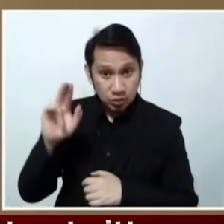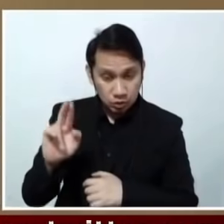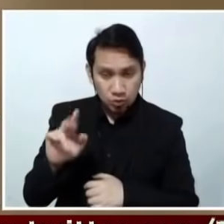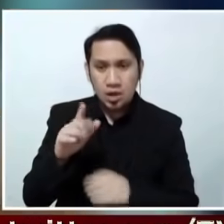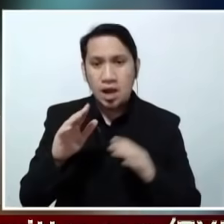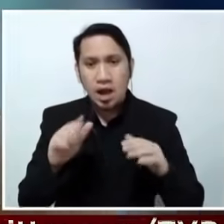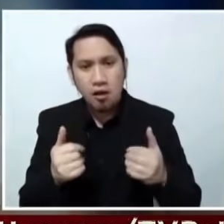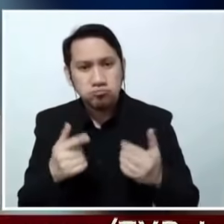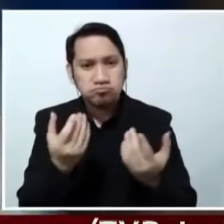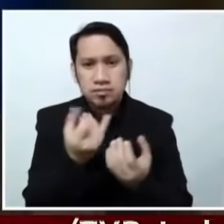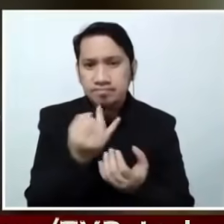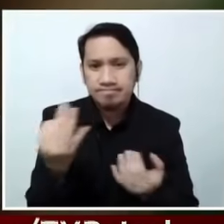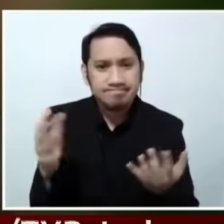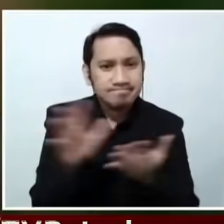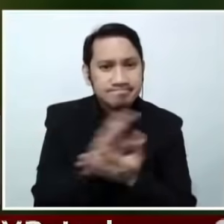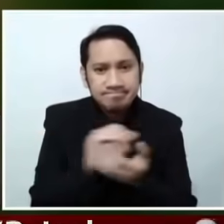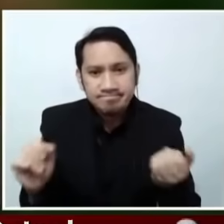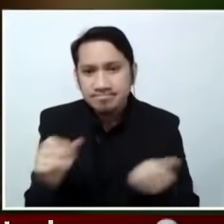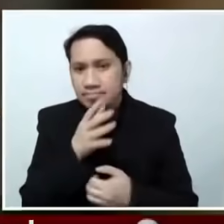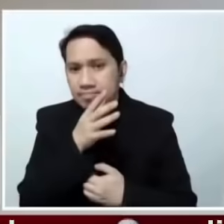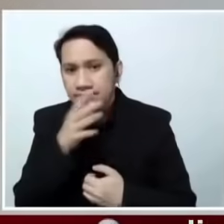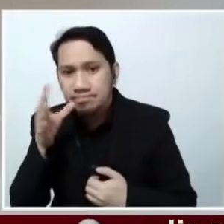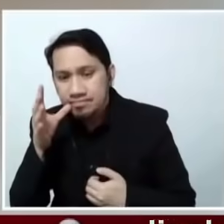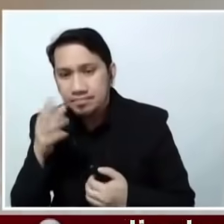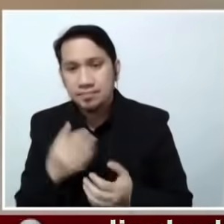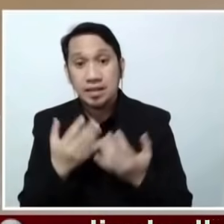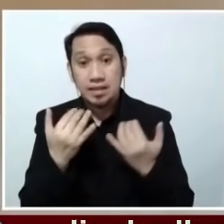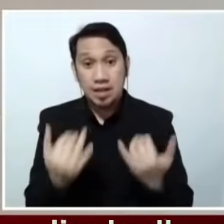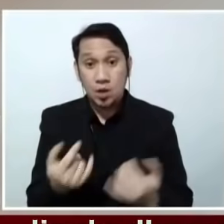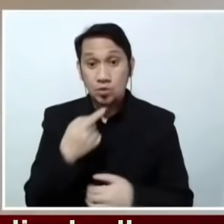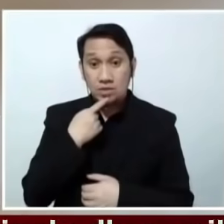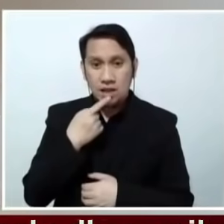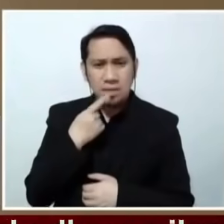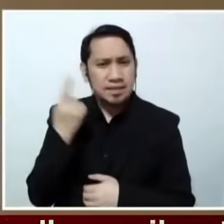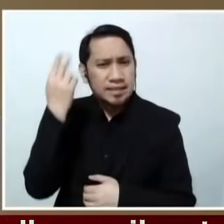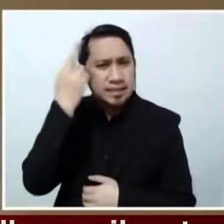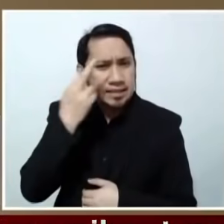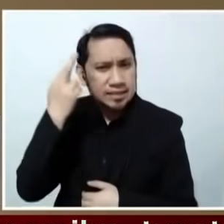nasirang ari-arian at pananim. Ayon po sa PAGASA, dulot